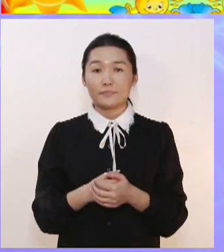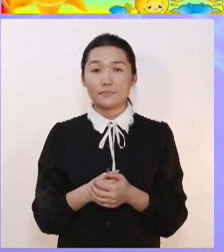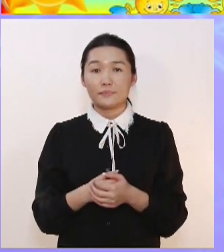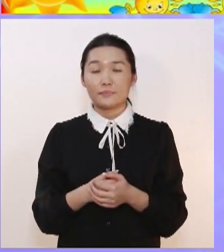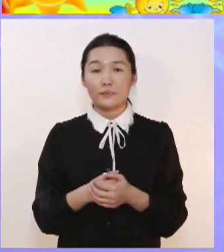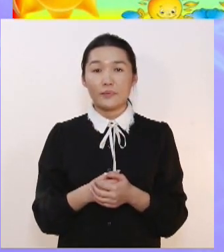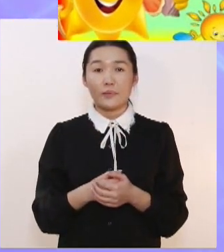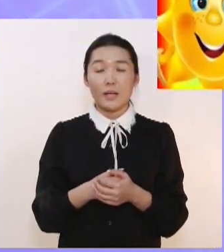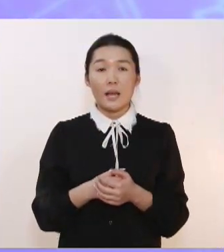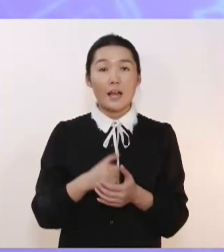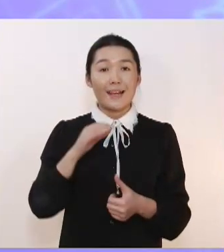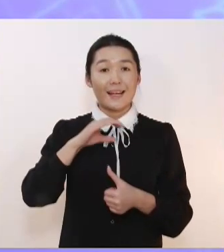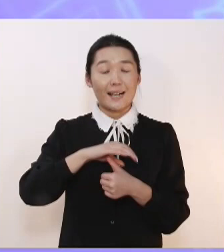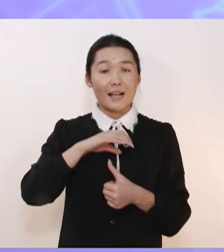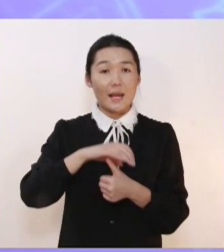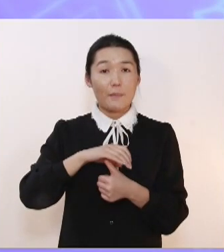Гриб,